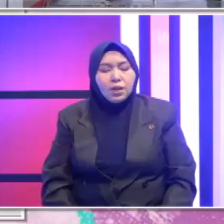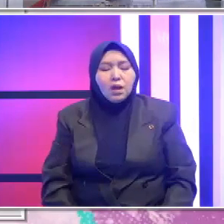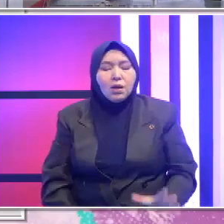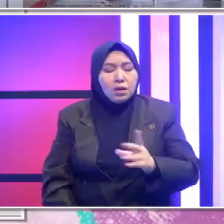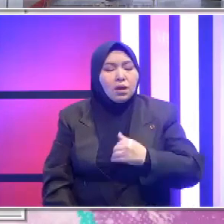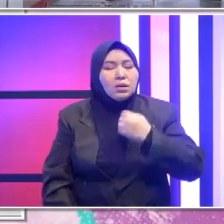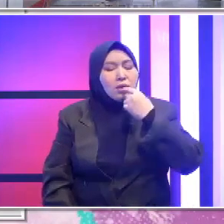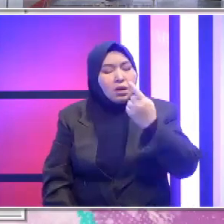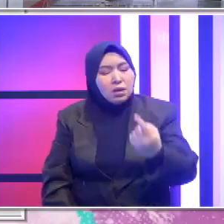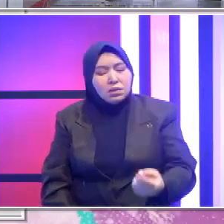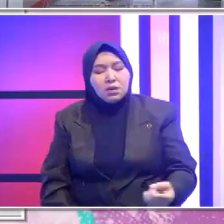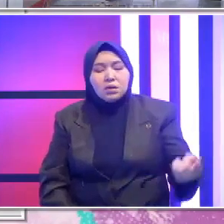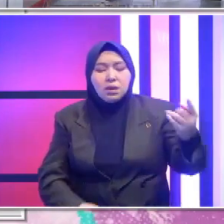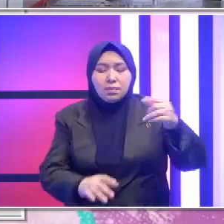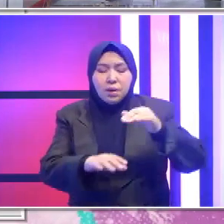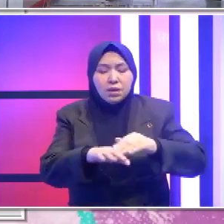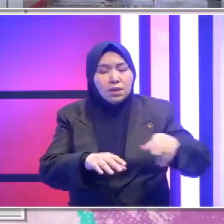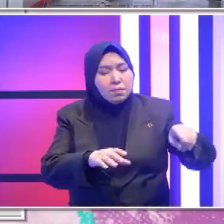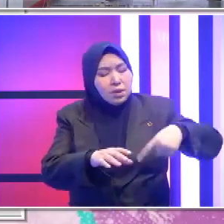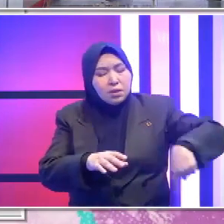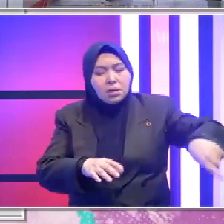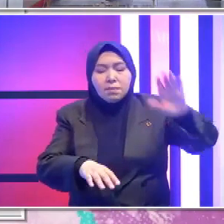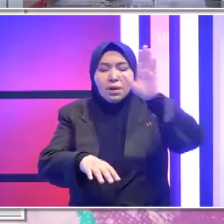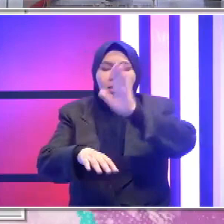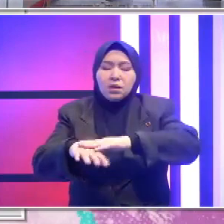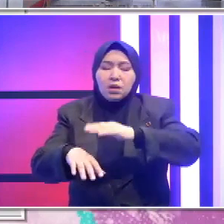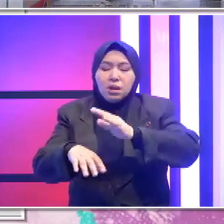Hai wakil ada udzur